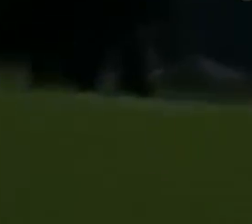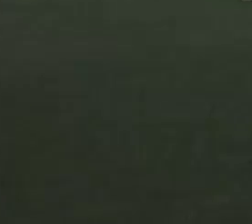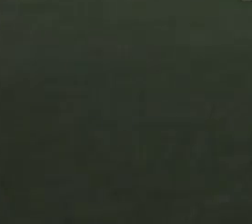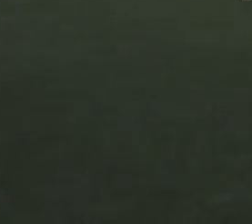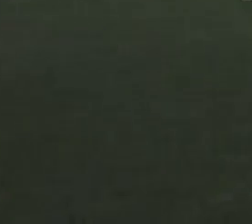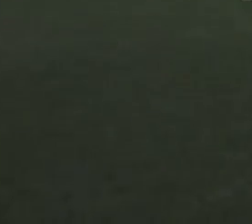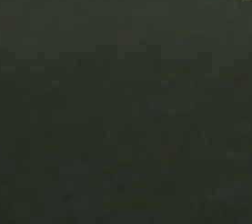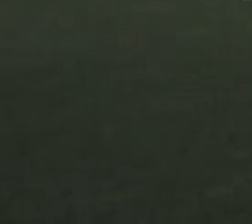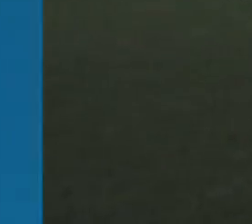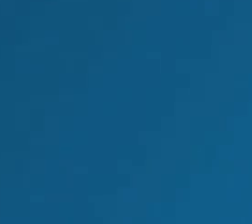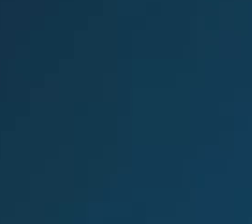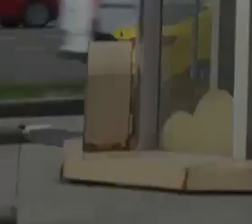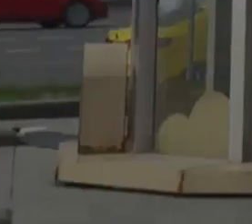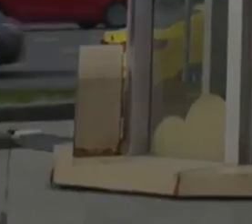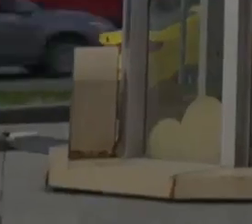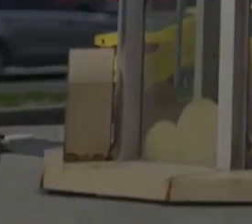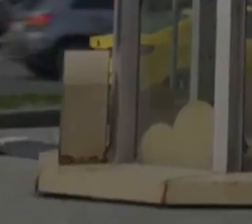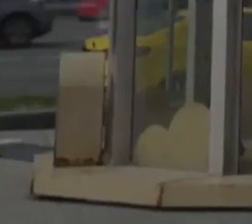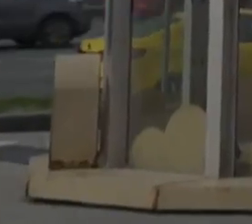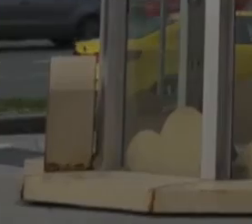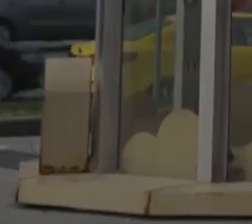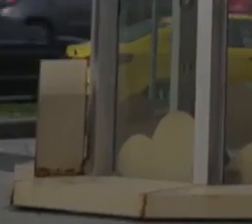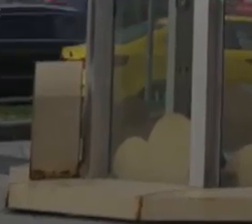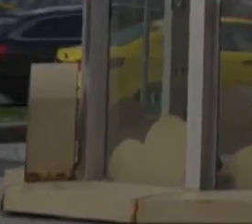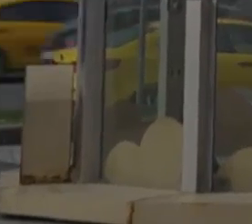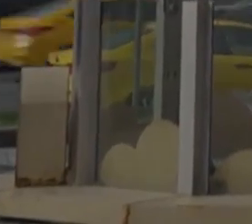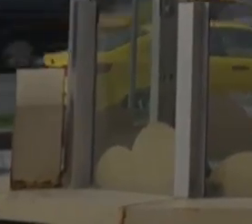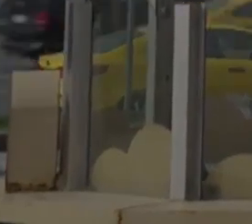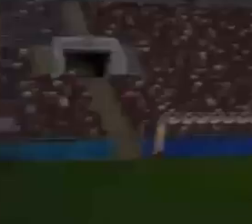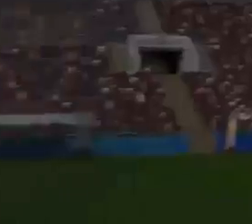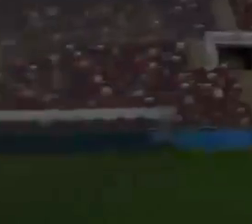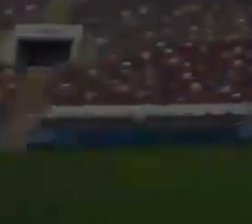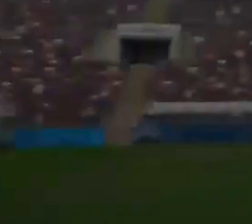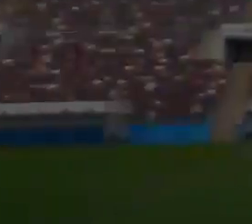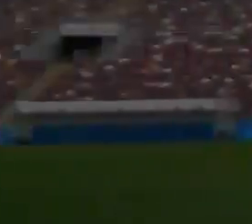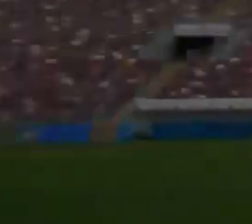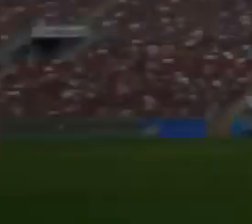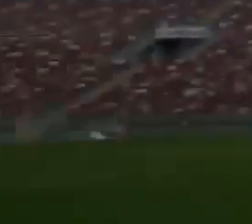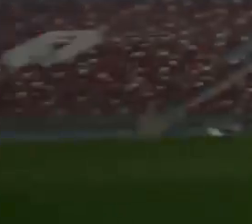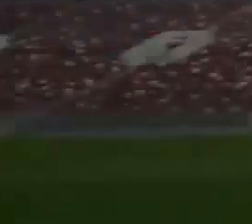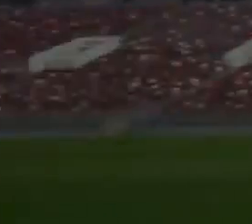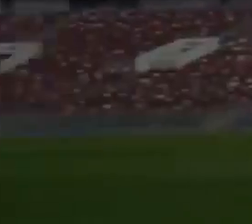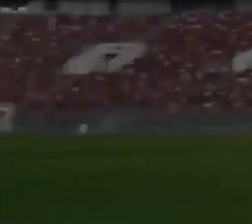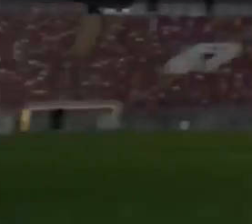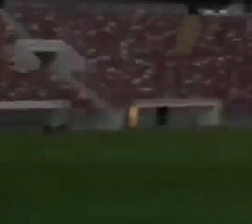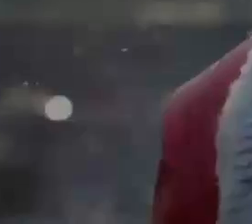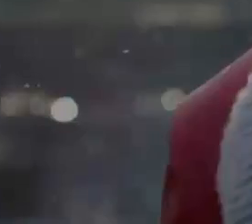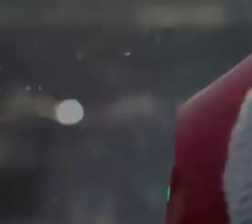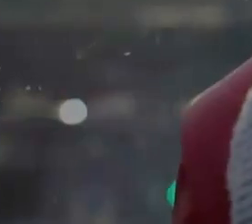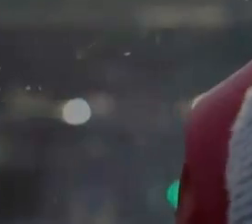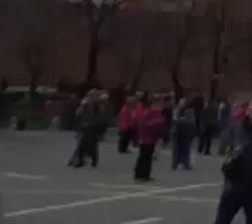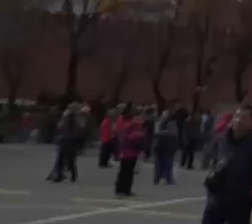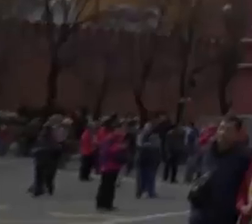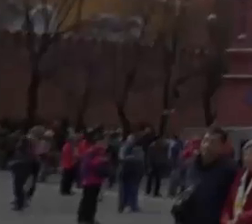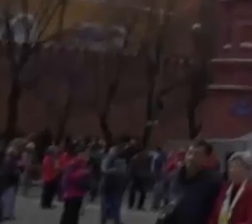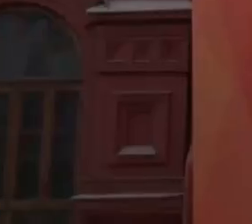מסי שורפים. 11 ימים למונדיאל. מהערב סדרת כתבות חדשה,